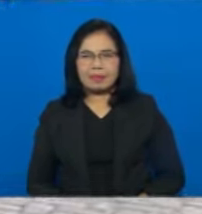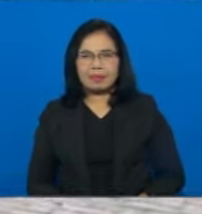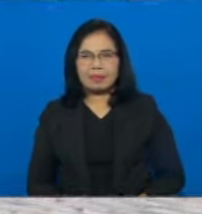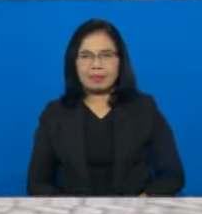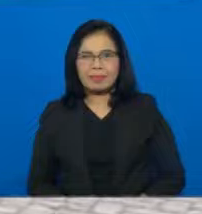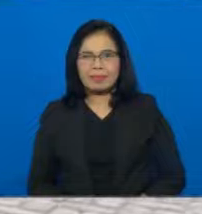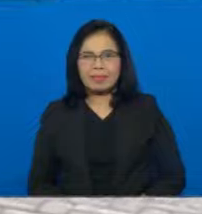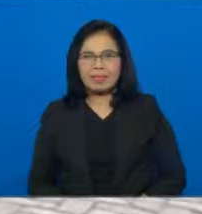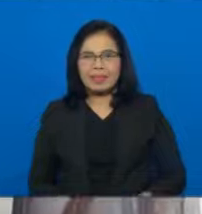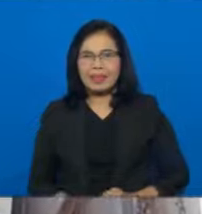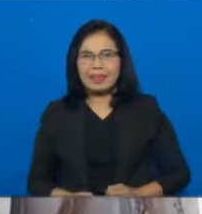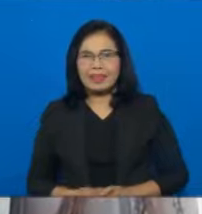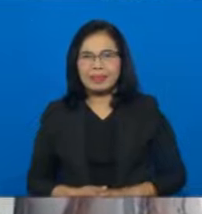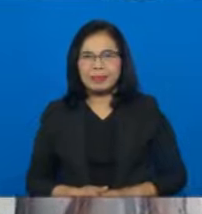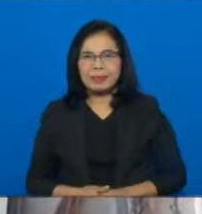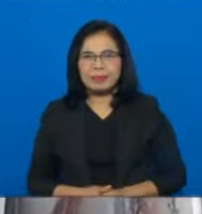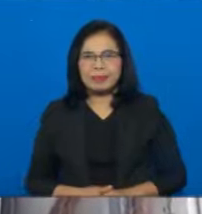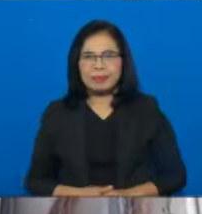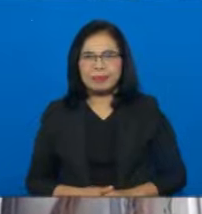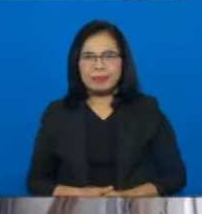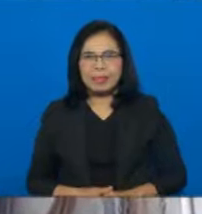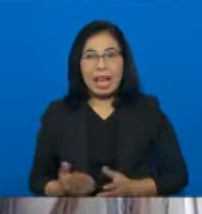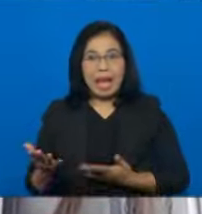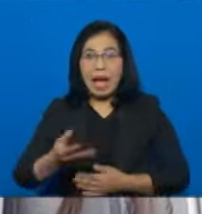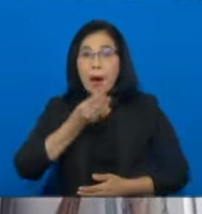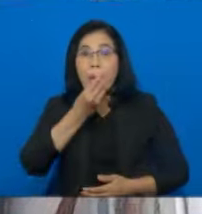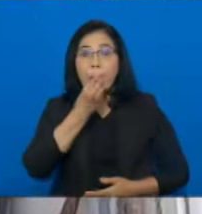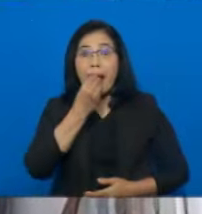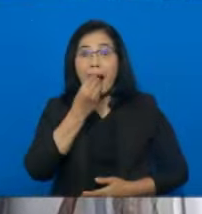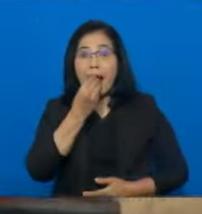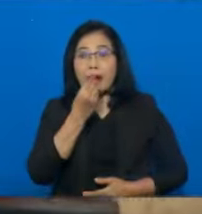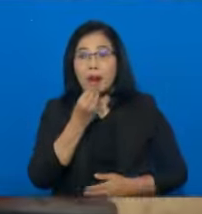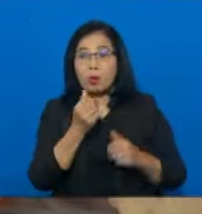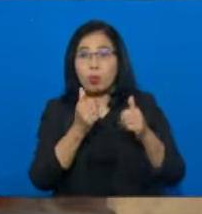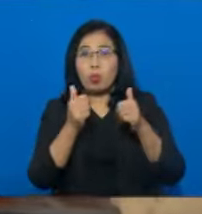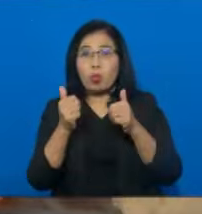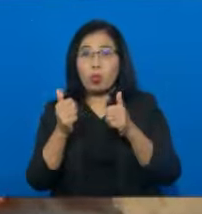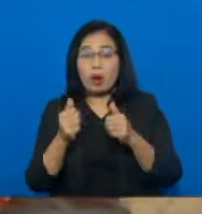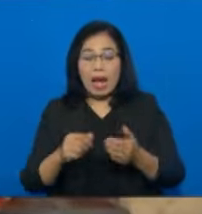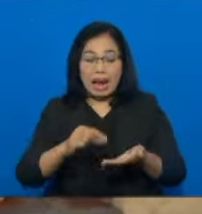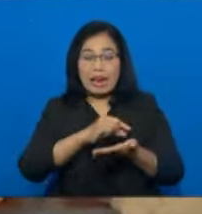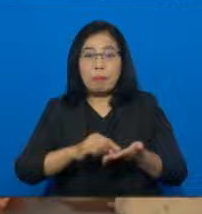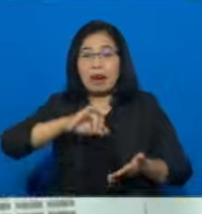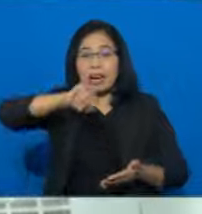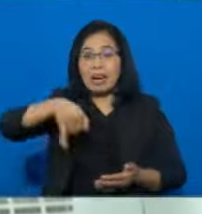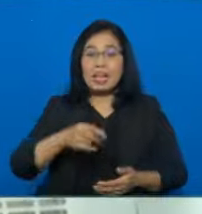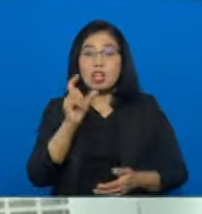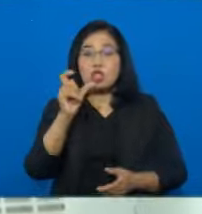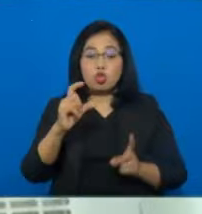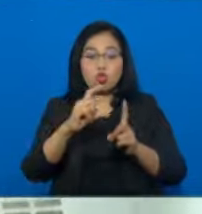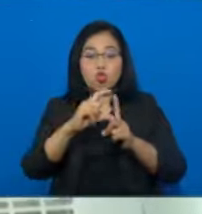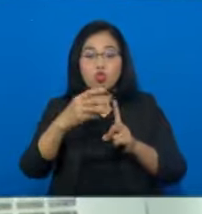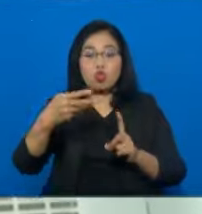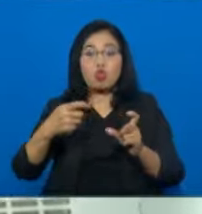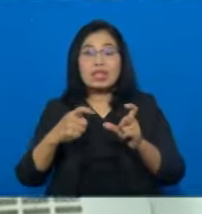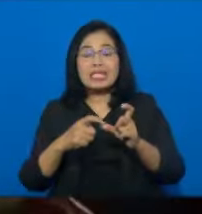Judes? Siapa ya? Tapi ini makanan loh ternyata. Ya, bakso Judes atau juara pedas yang berada di